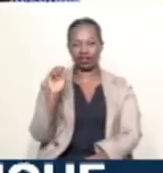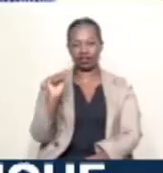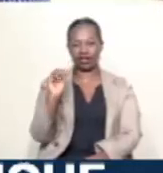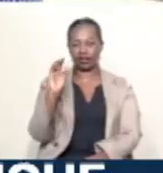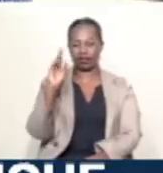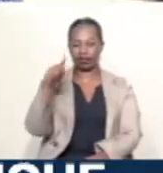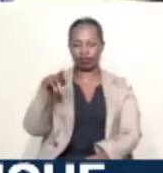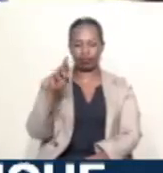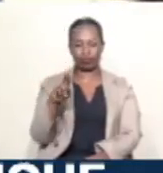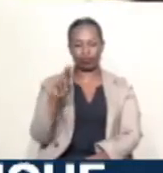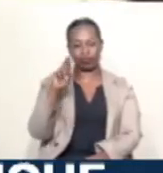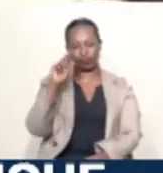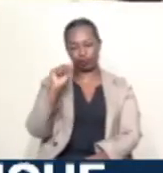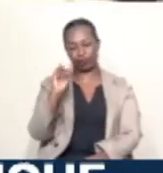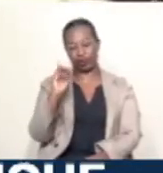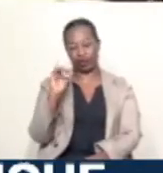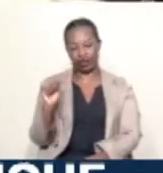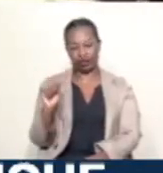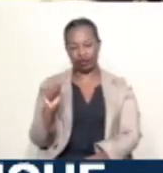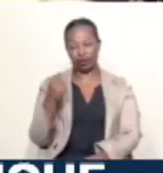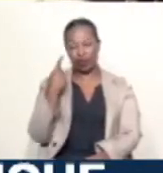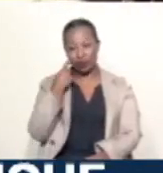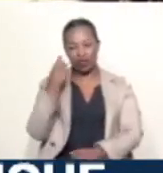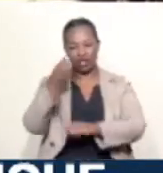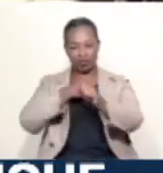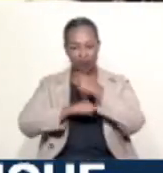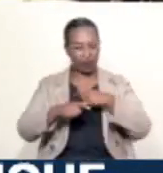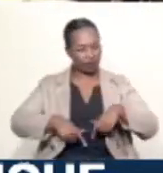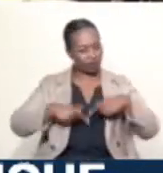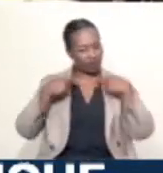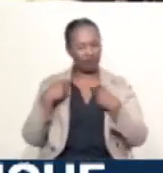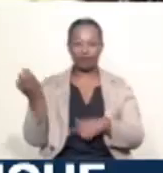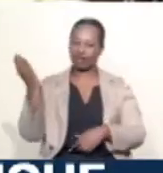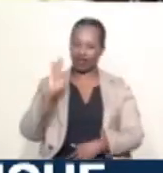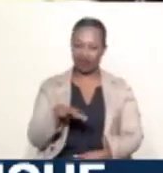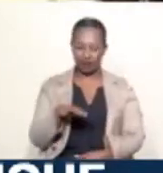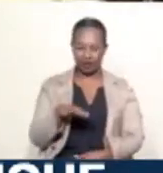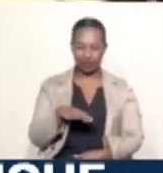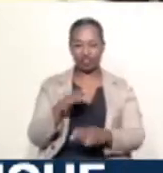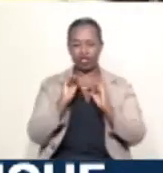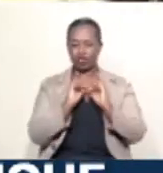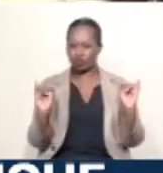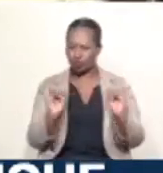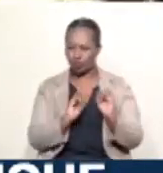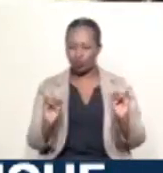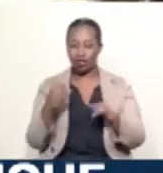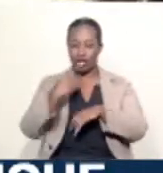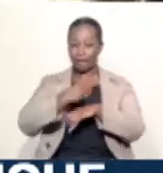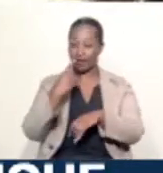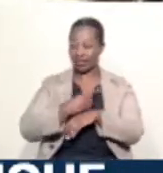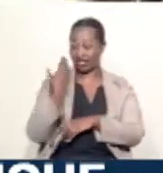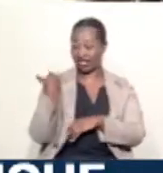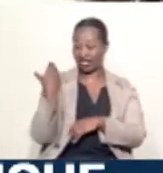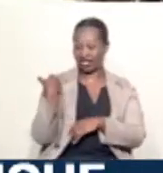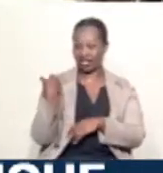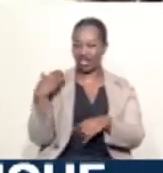Delgado. Uhageze usanga ibikorwa by'ubuzima bisa nk'ibyagarutse aho hari isuku. Hano mu minsi mikishize